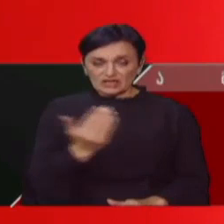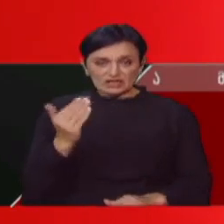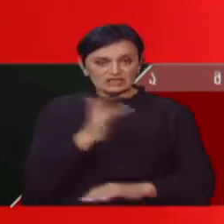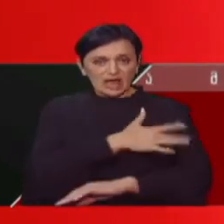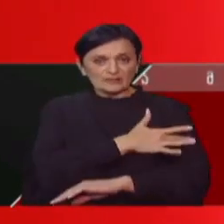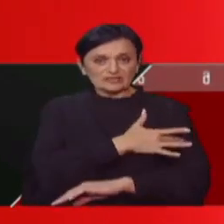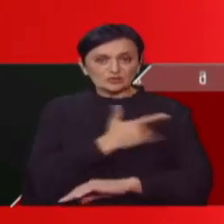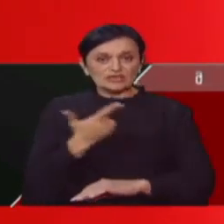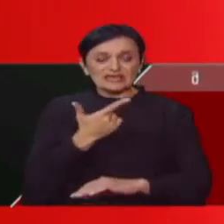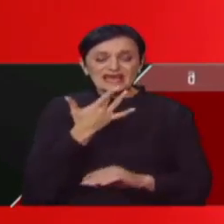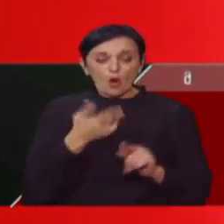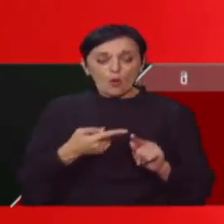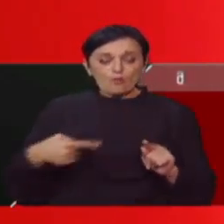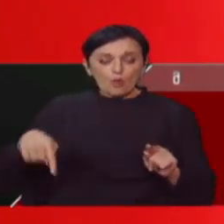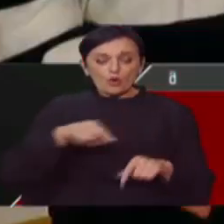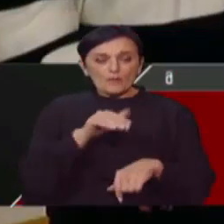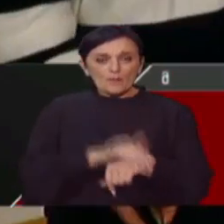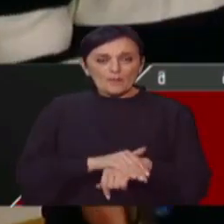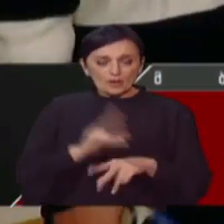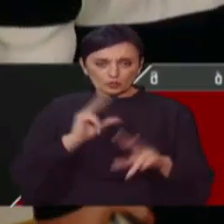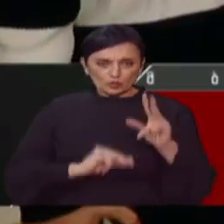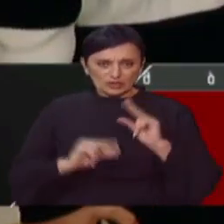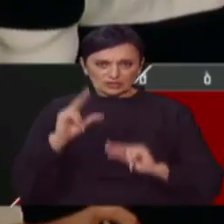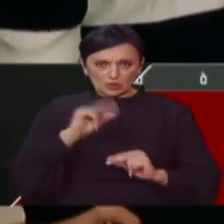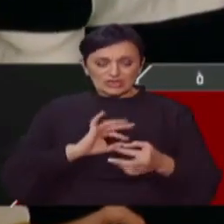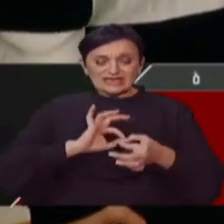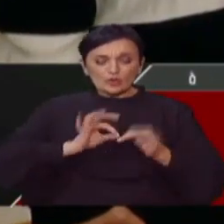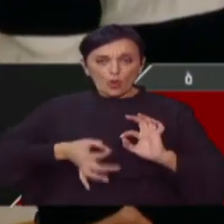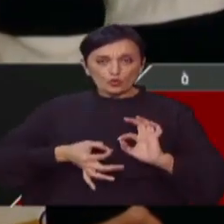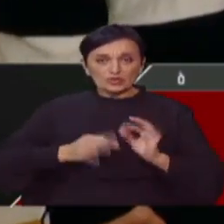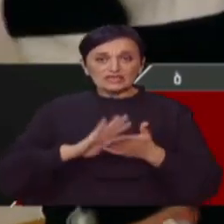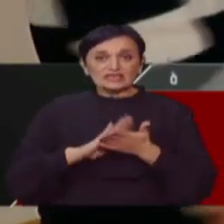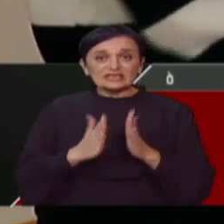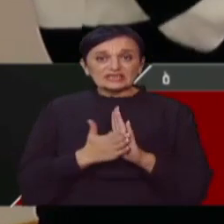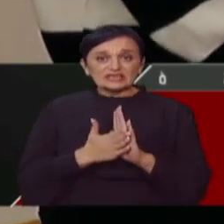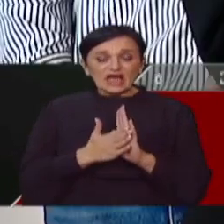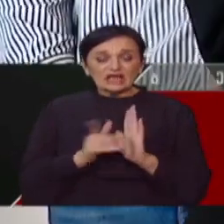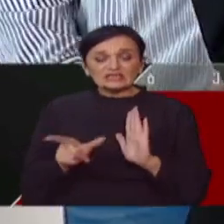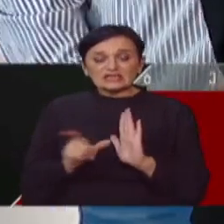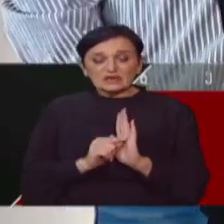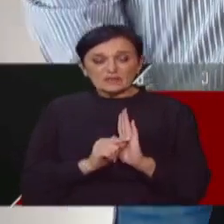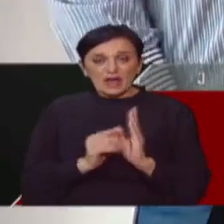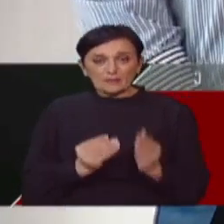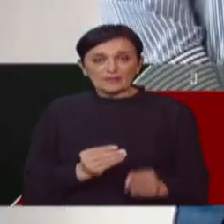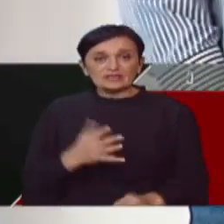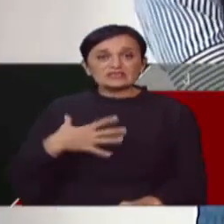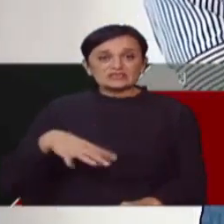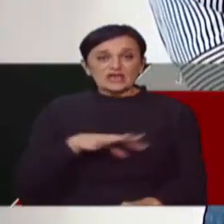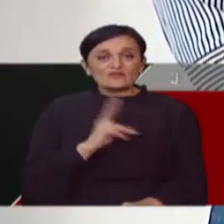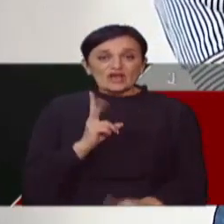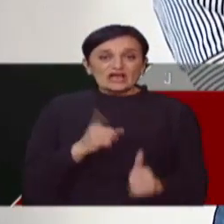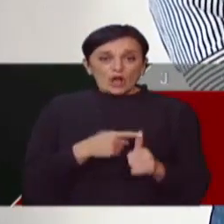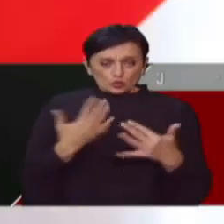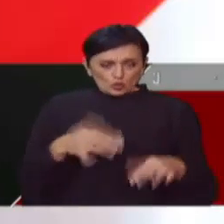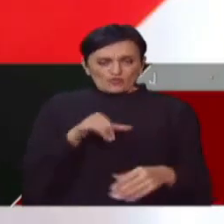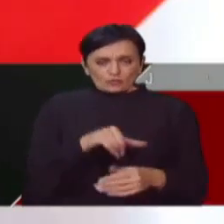დამსახურებით და გეოპოლიტიკური ფაქტორის გათვალისწინებით კონკრეტული დათქმებით მიიღებს. საქართველოს კანდიდატის სტატუსი